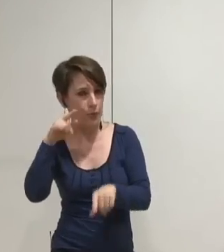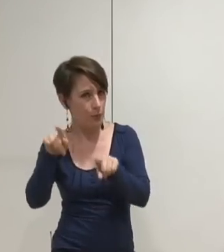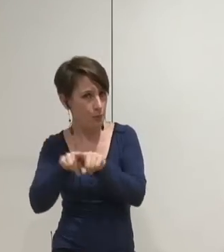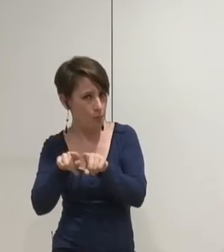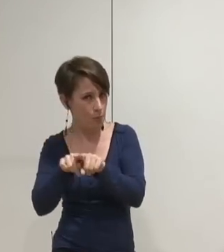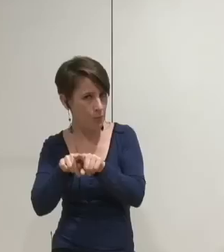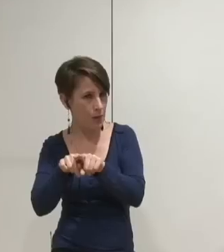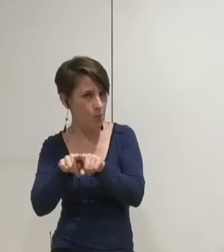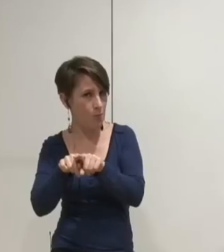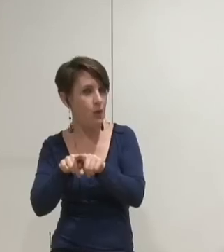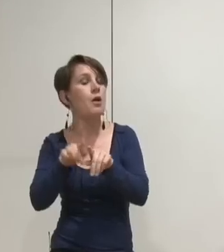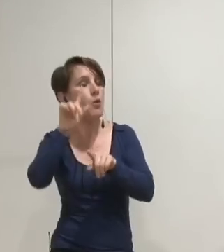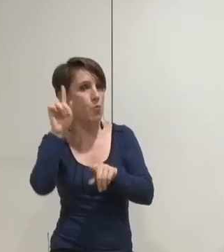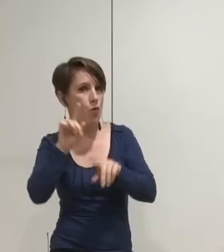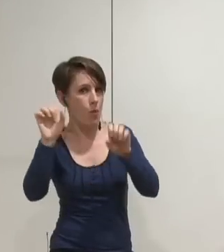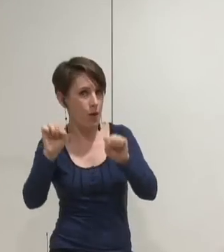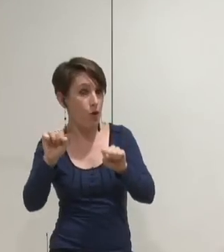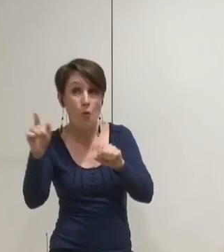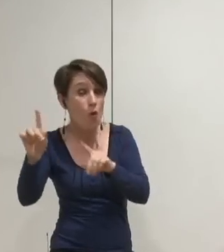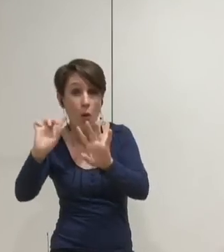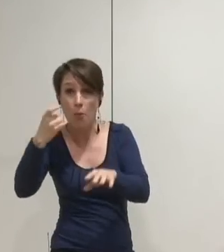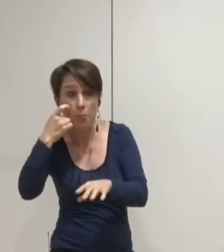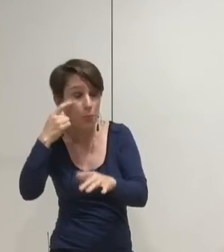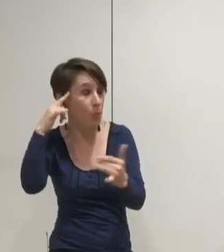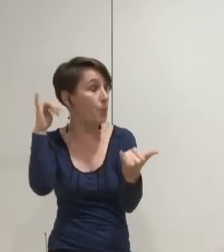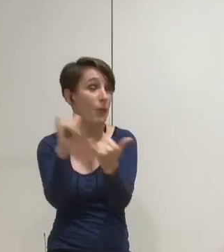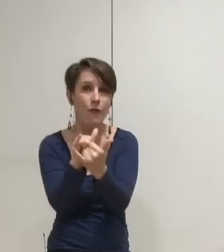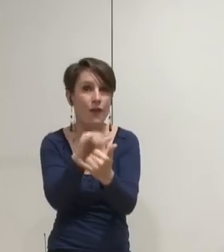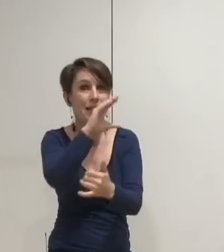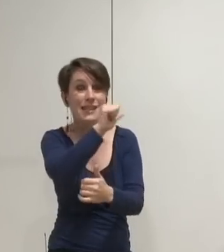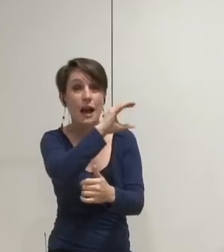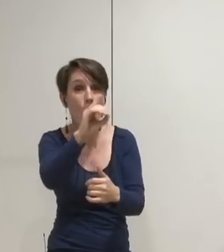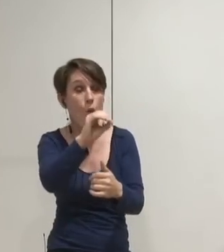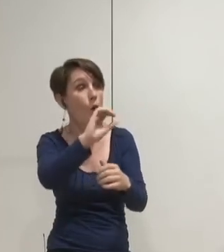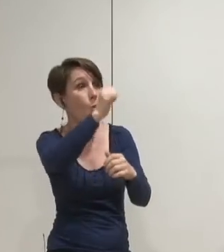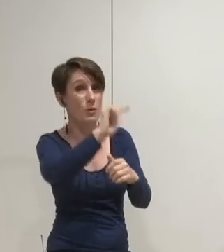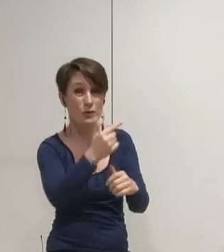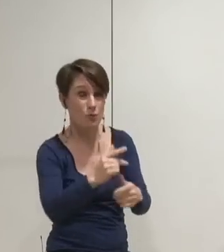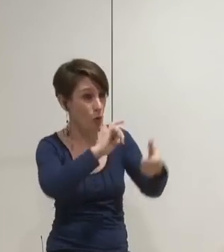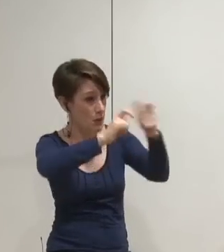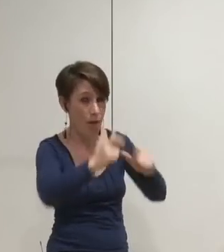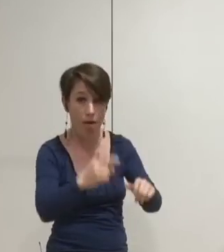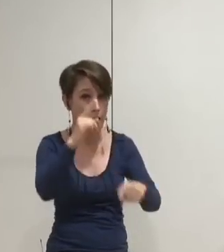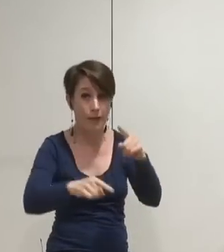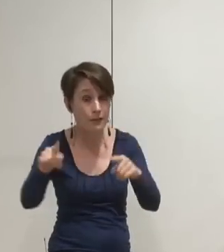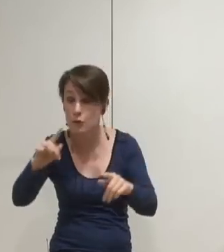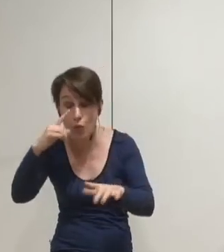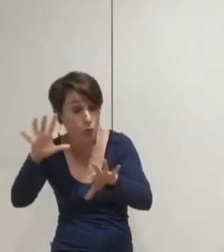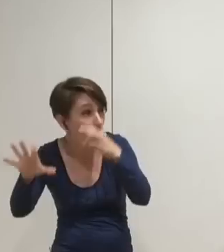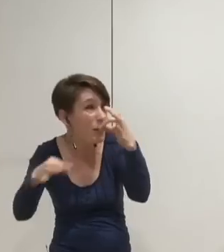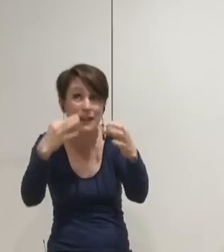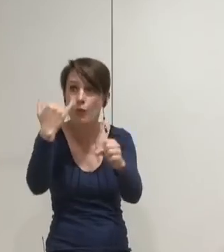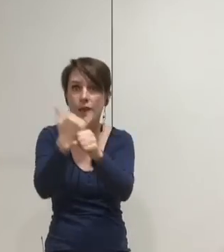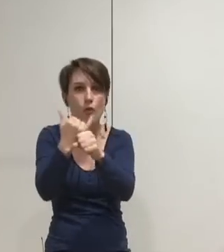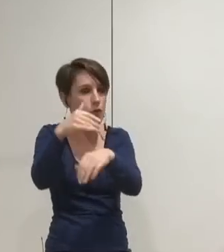éventuellement l'ordre de la CAO il le découvre donc fort de cela je demande quand même à ce que nous votions l'amendement au moins les choses seront claires